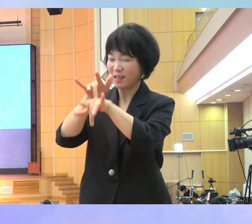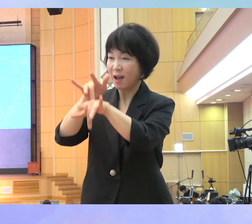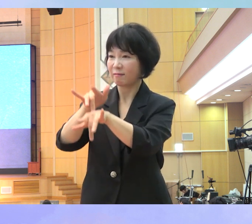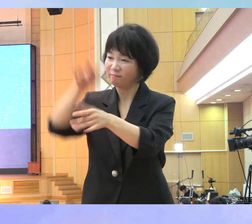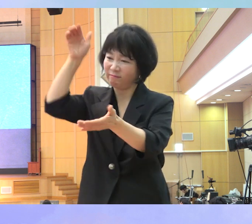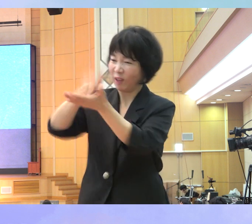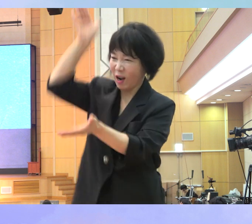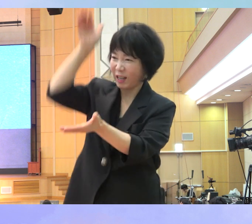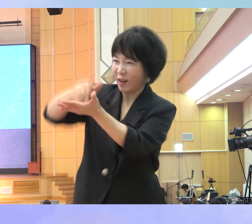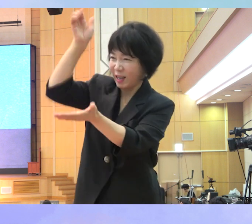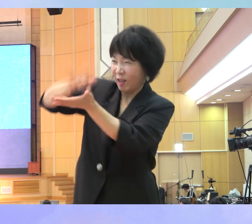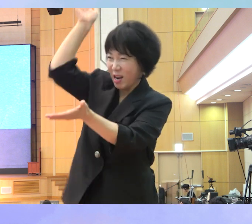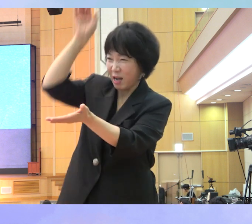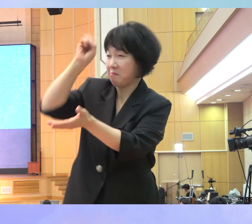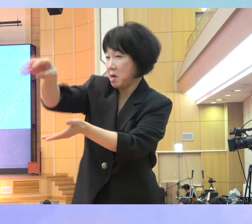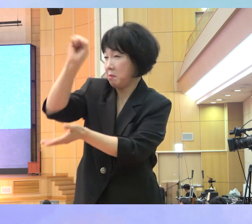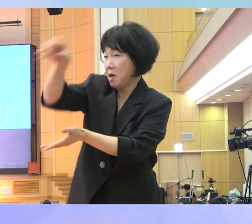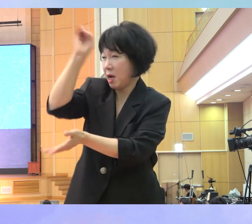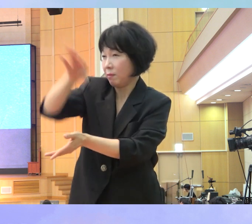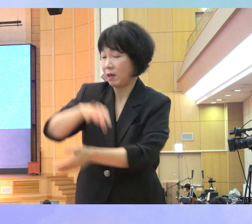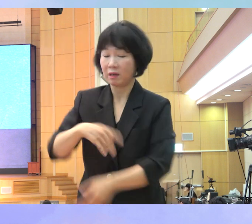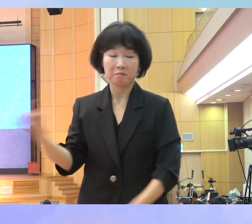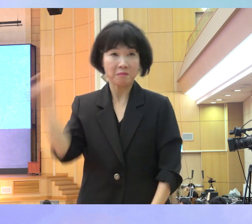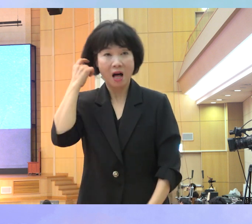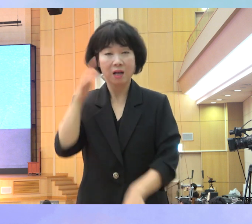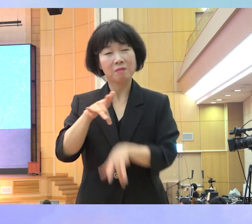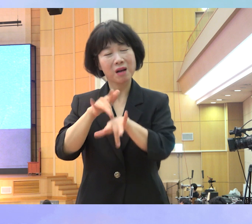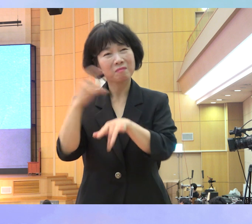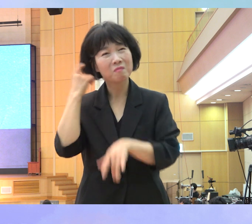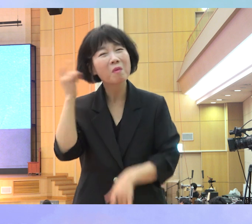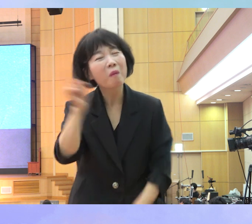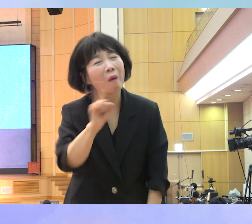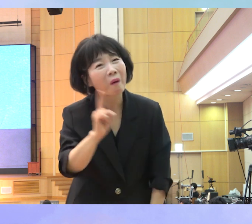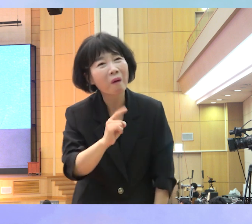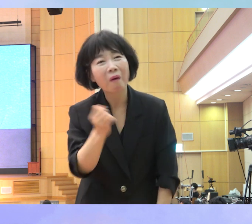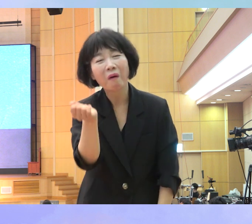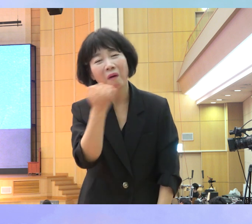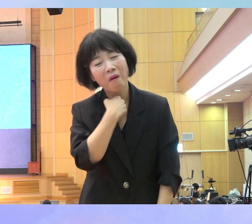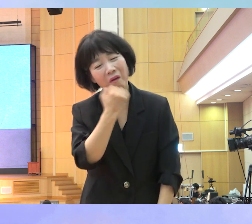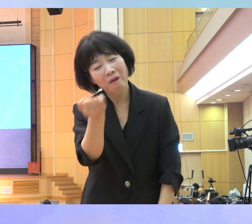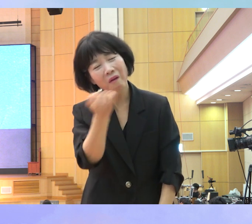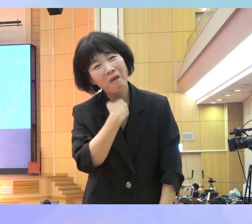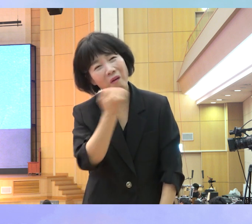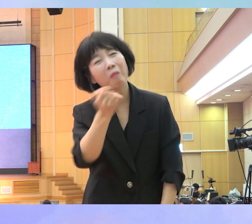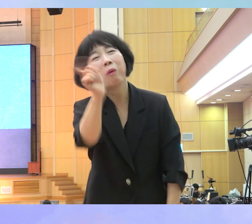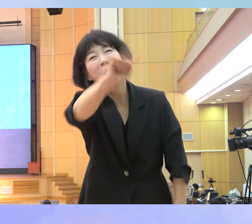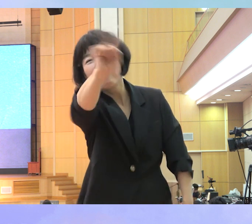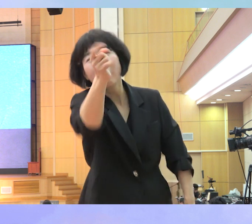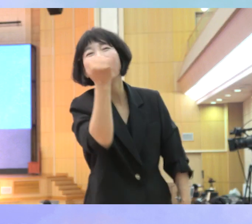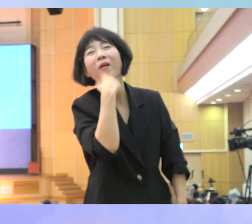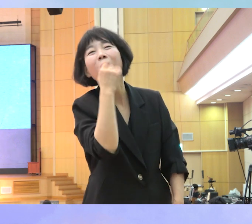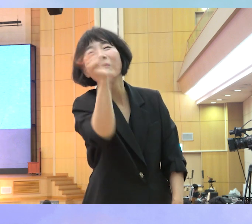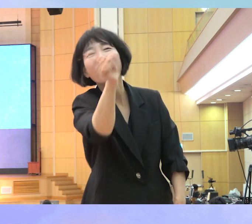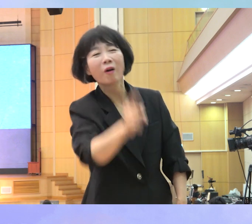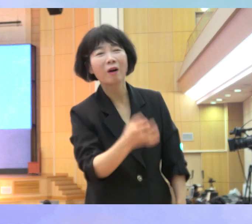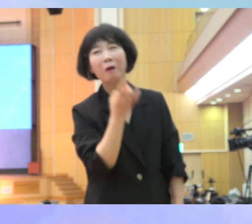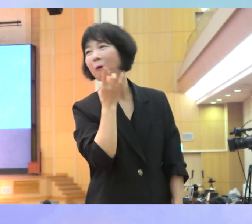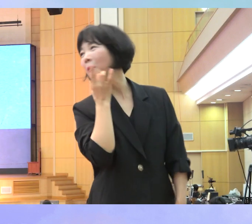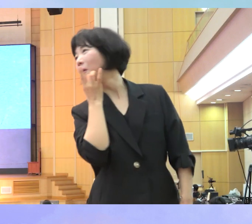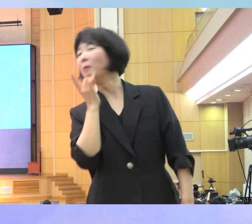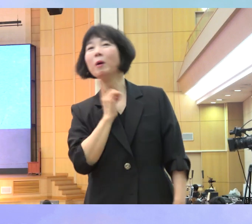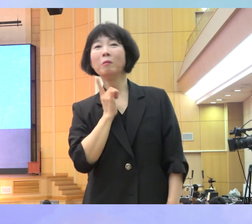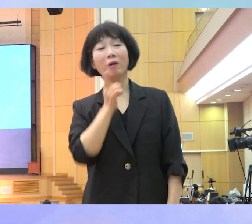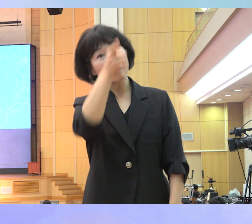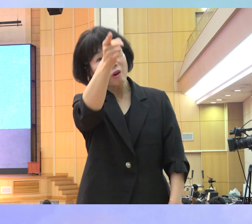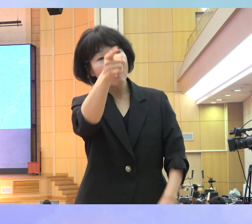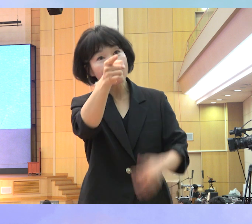떠나갈지어다 했더니 마귀가, 사단이 당황한 거예요. 이게 아니